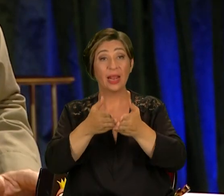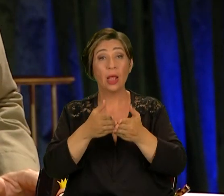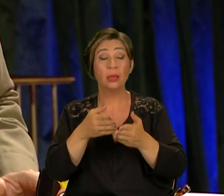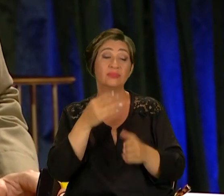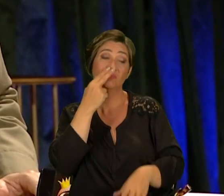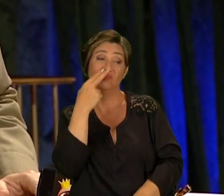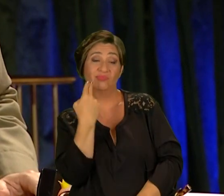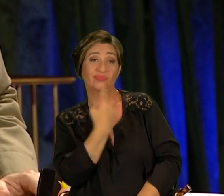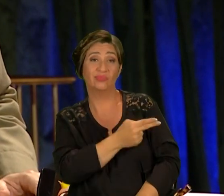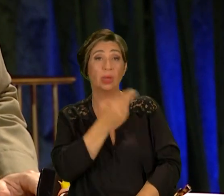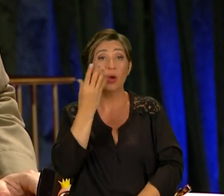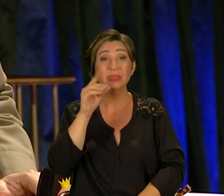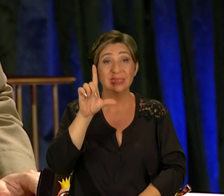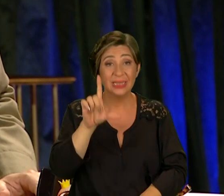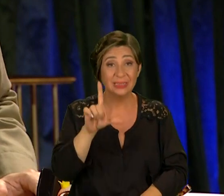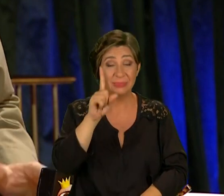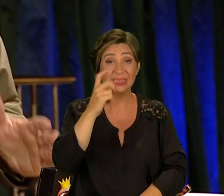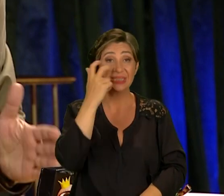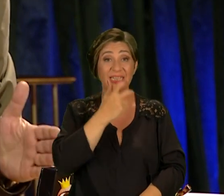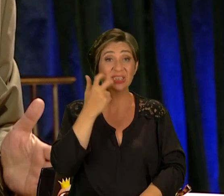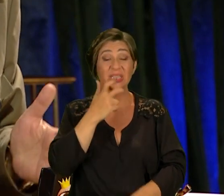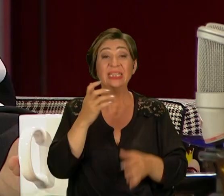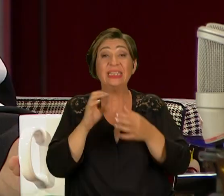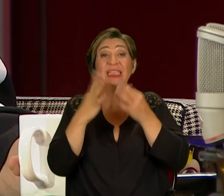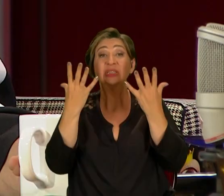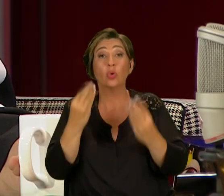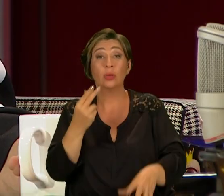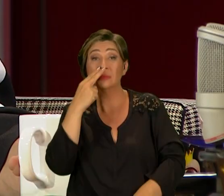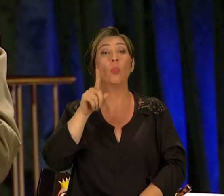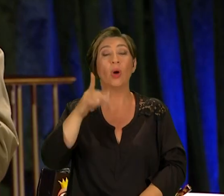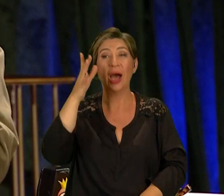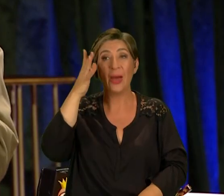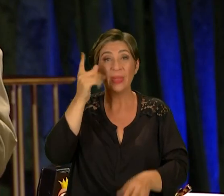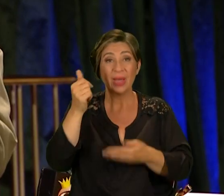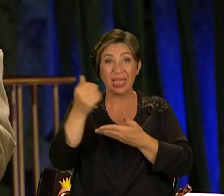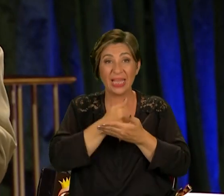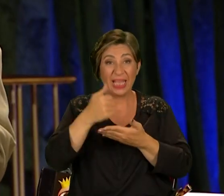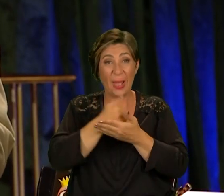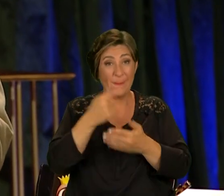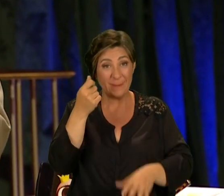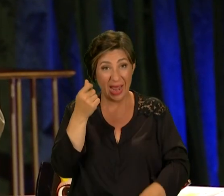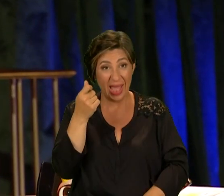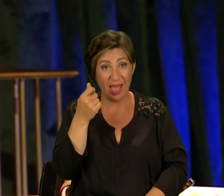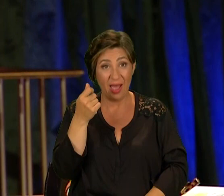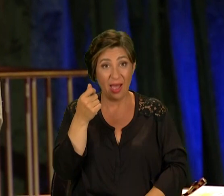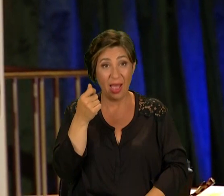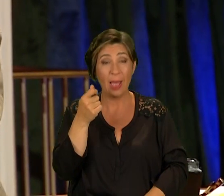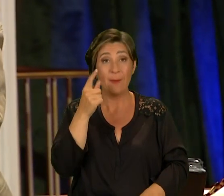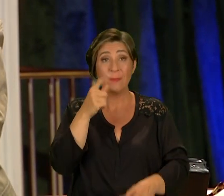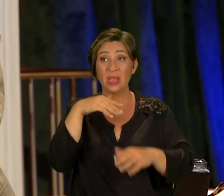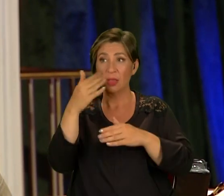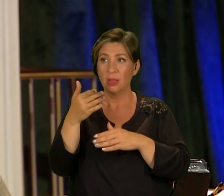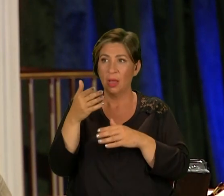burun kıvırmış bir adam olması gerekiyor bir sanatçının. Nasıl oluyor da burun kıvırmıyorlar kazandığı paraya bir